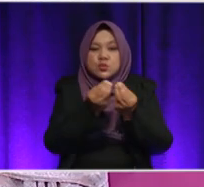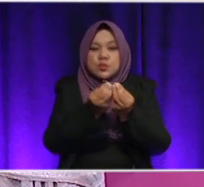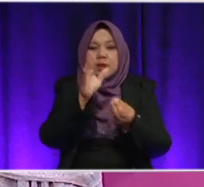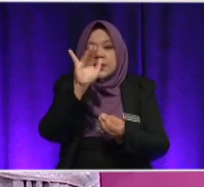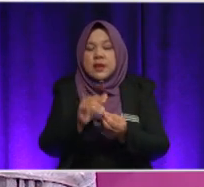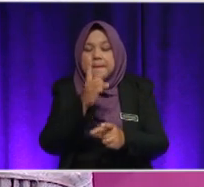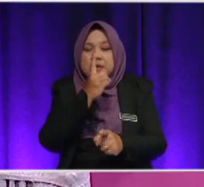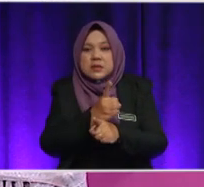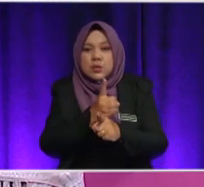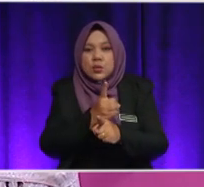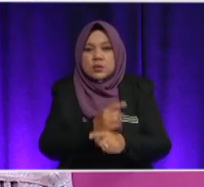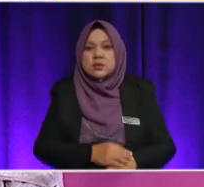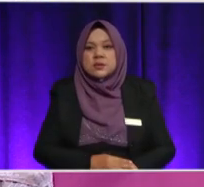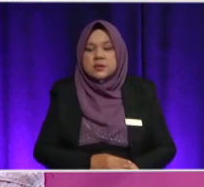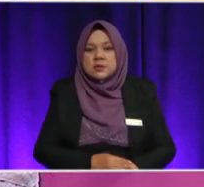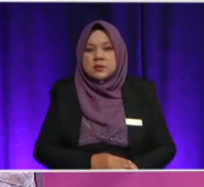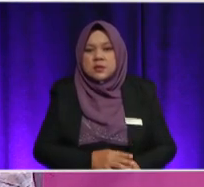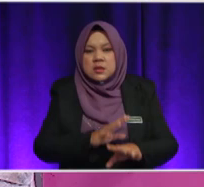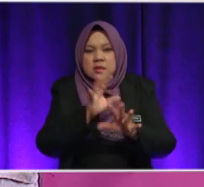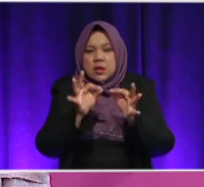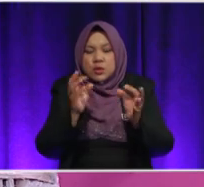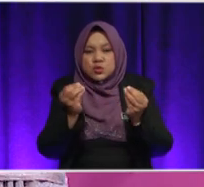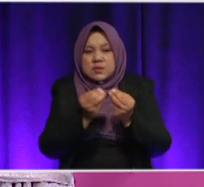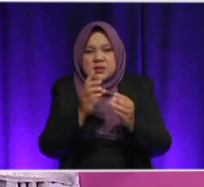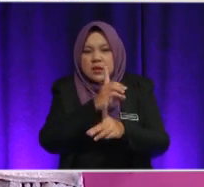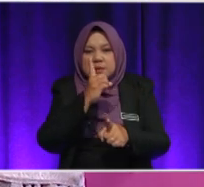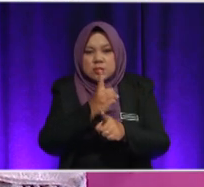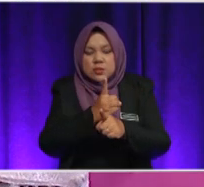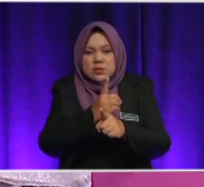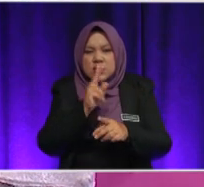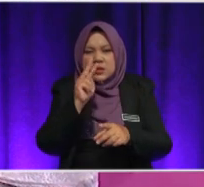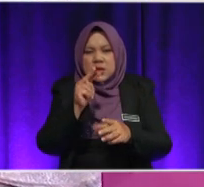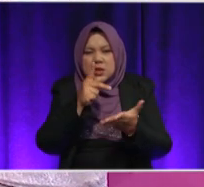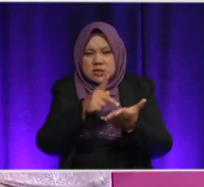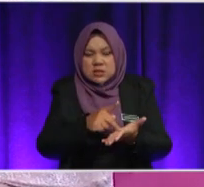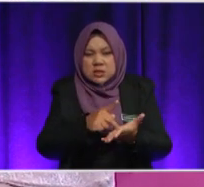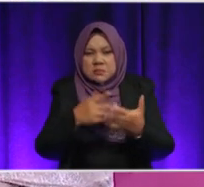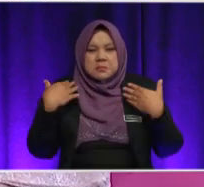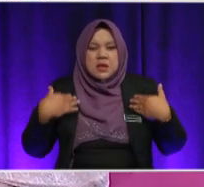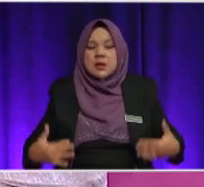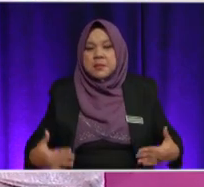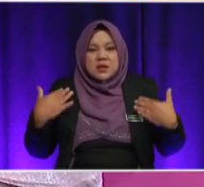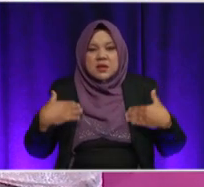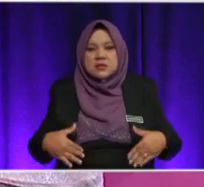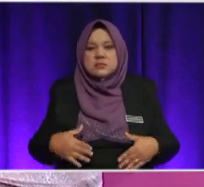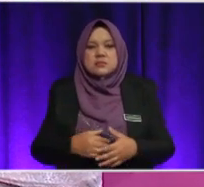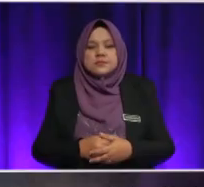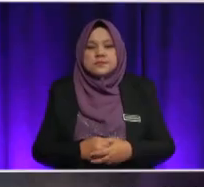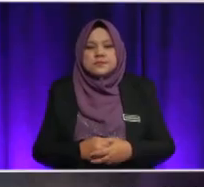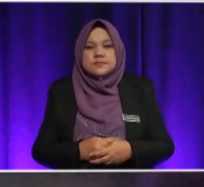kita ikut dos yang betul kalau dosen tidak betul ini takut nanti dia akan efek-organ pada halaman badan yang